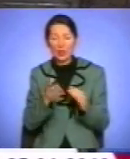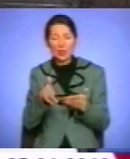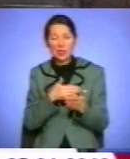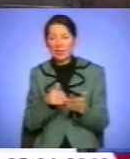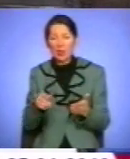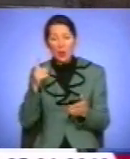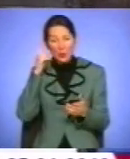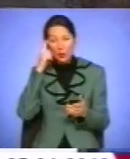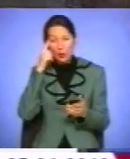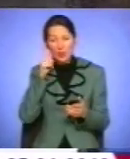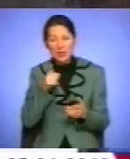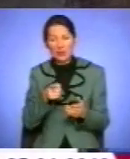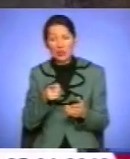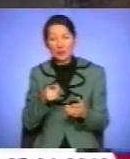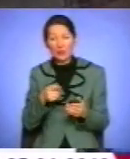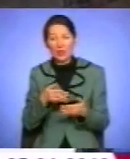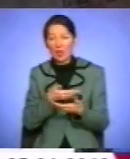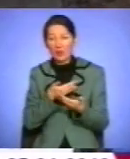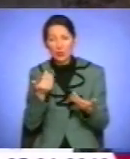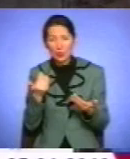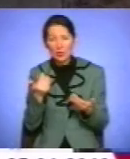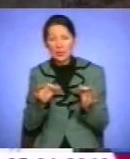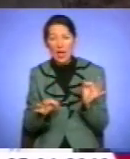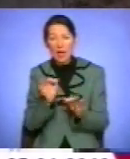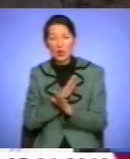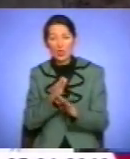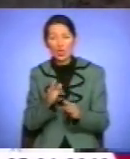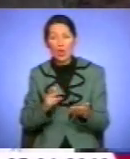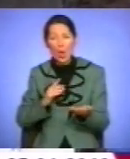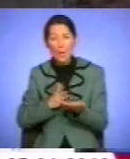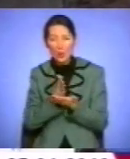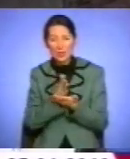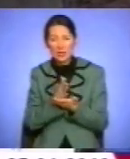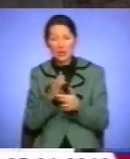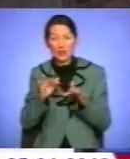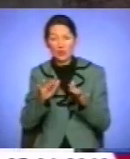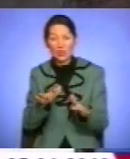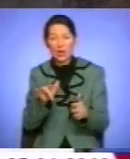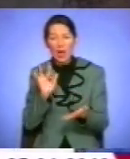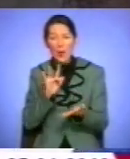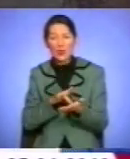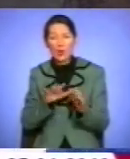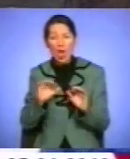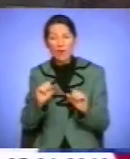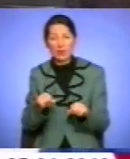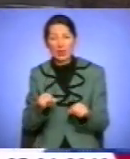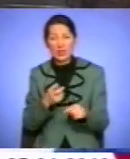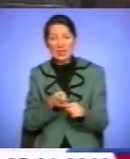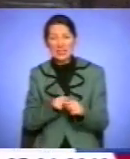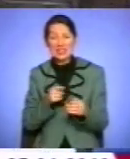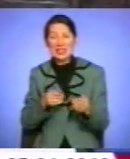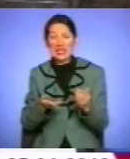непродуманої і вірніше відсутності екологічної політики в діях міської влади. Ці